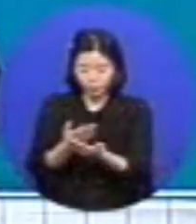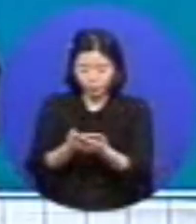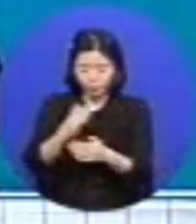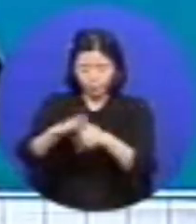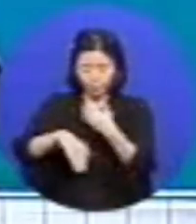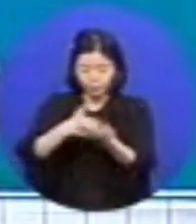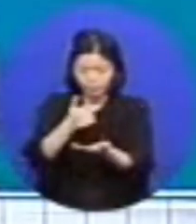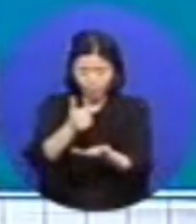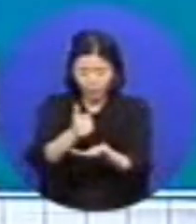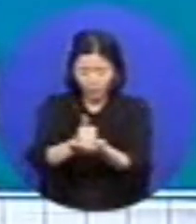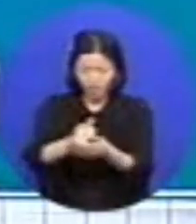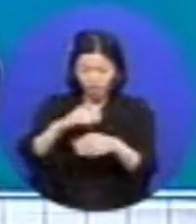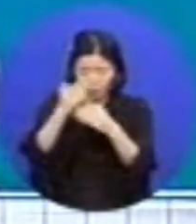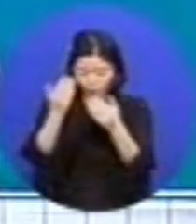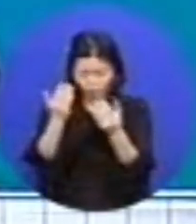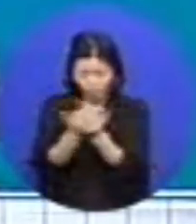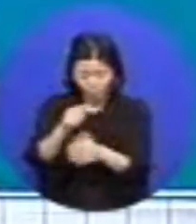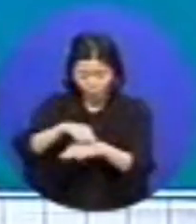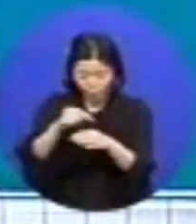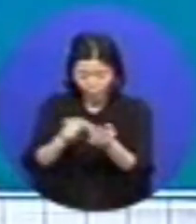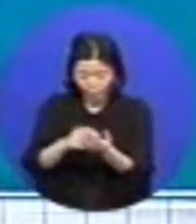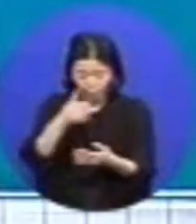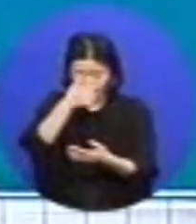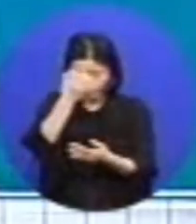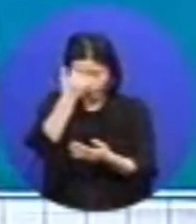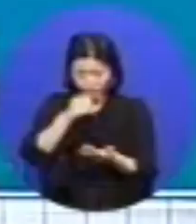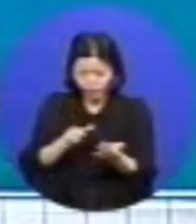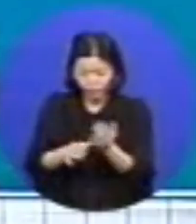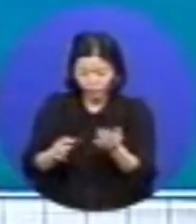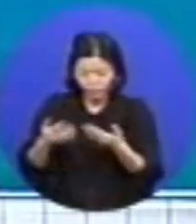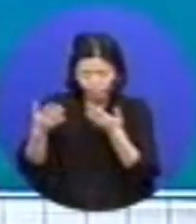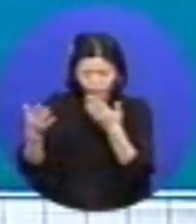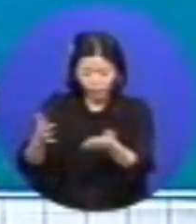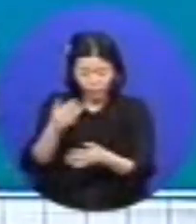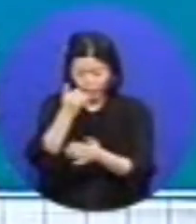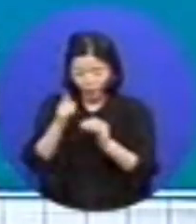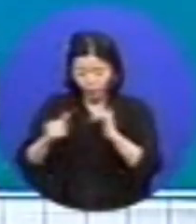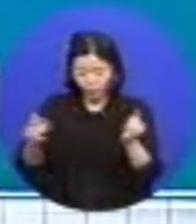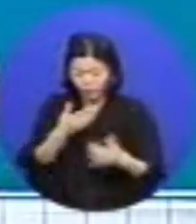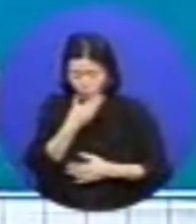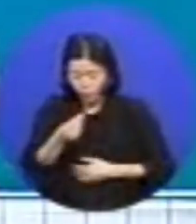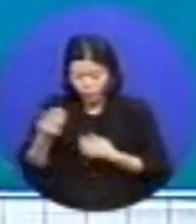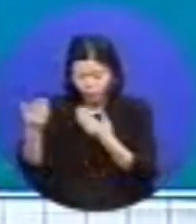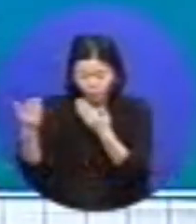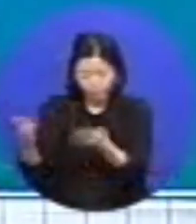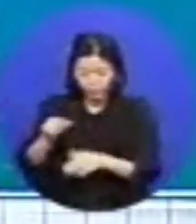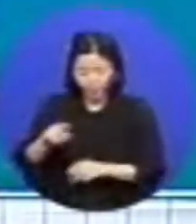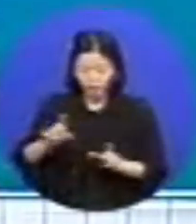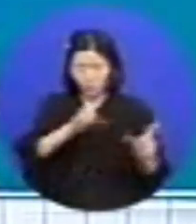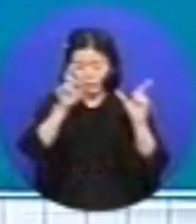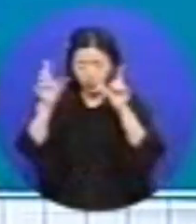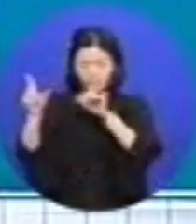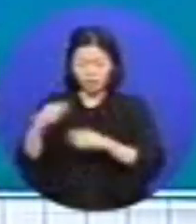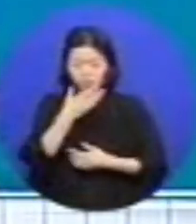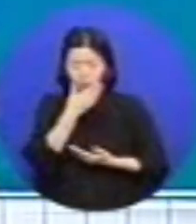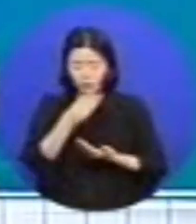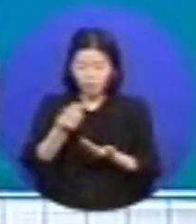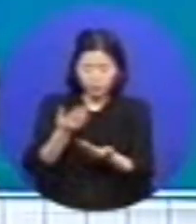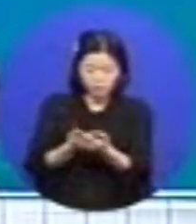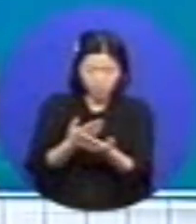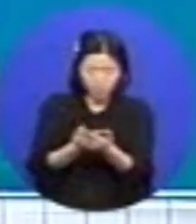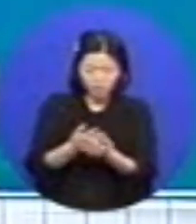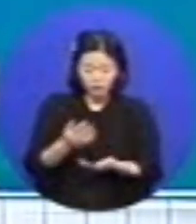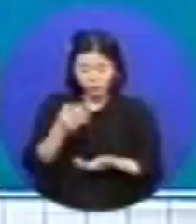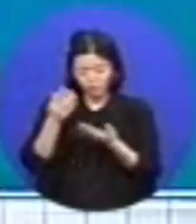하나님, 전심을 다해서 하나님께 예물 드린 성도들을 축복해 주시고 그 삶이 복되게 해 주옵소서.